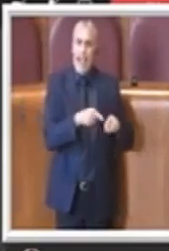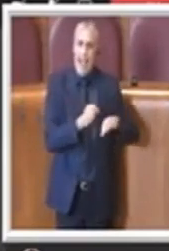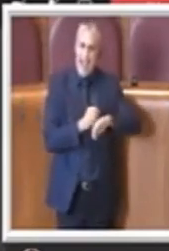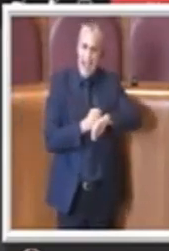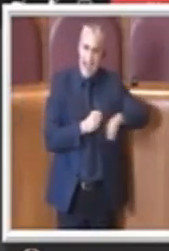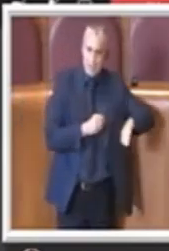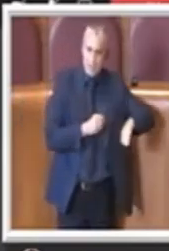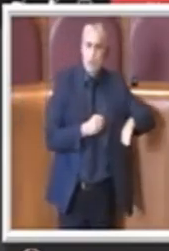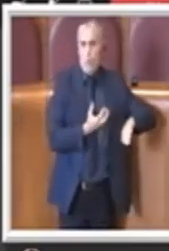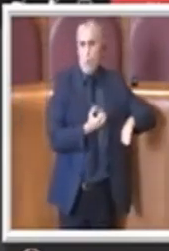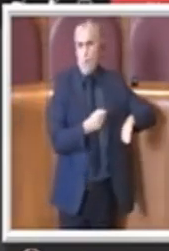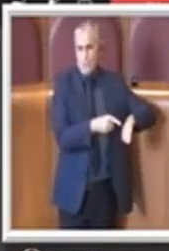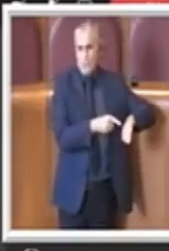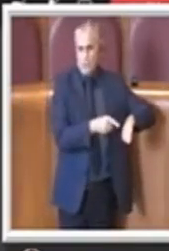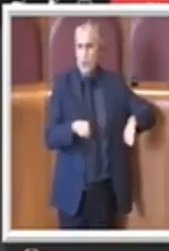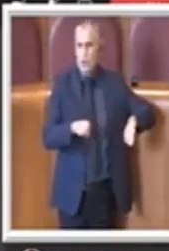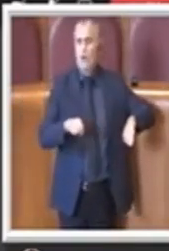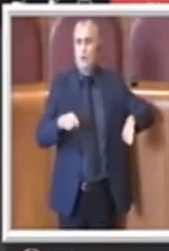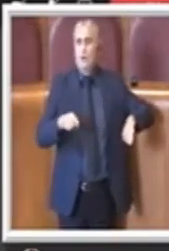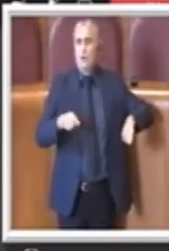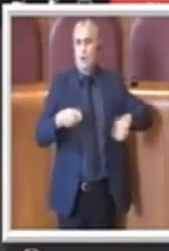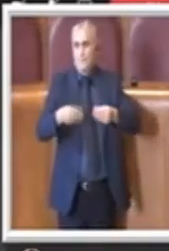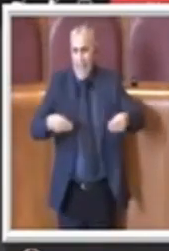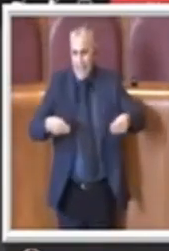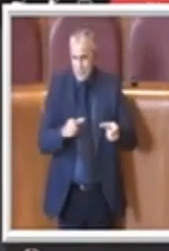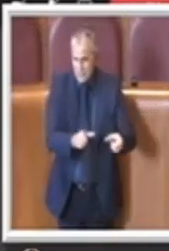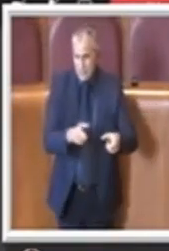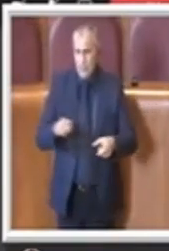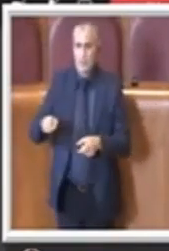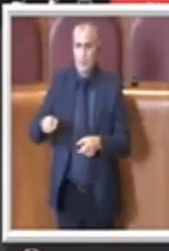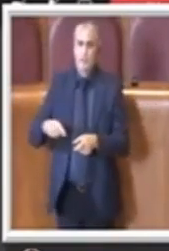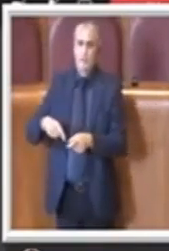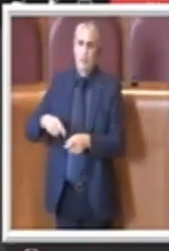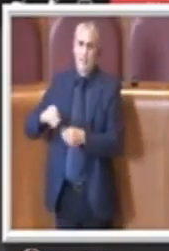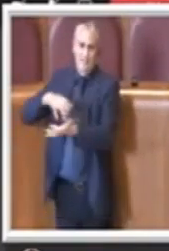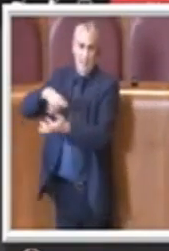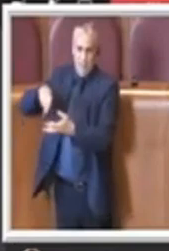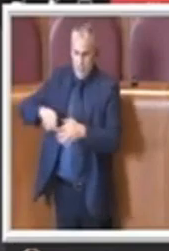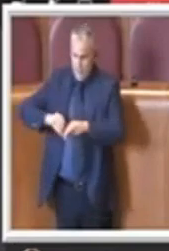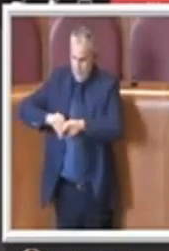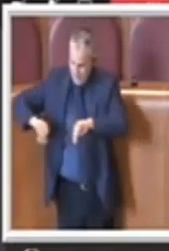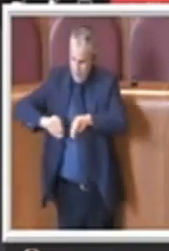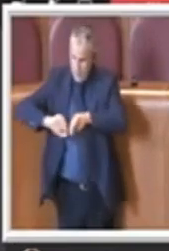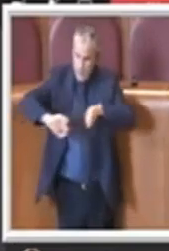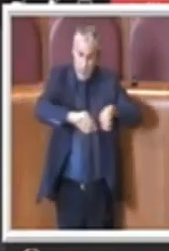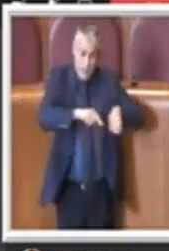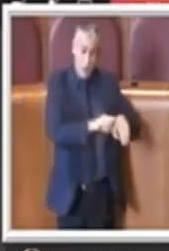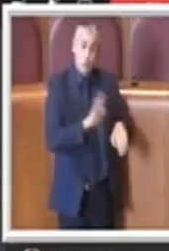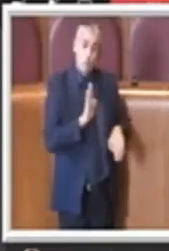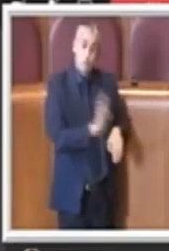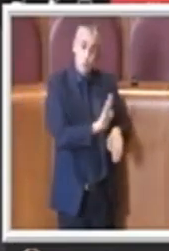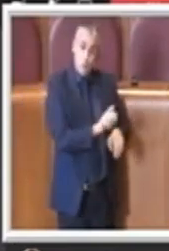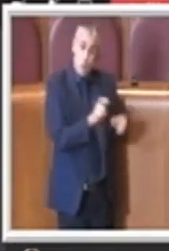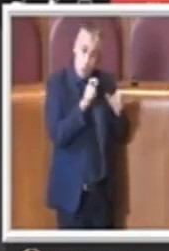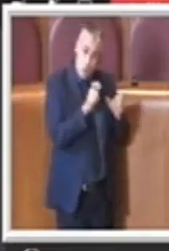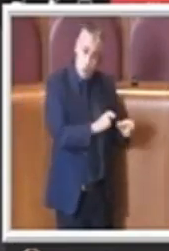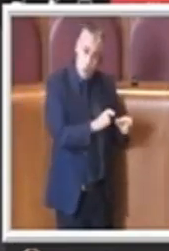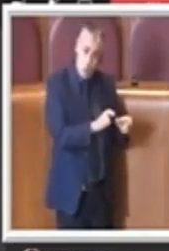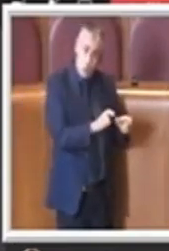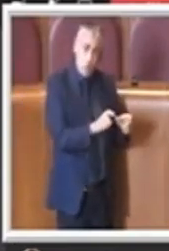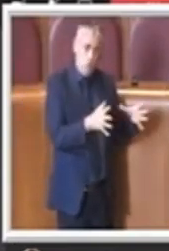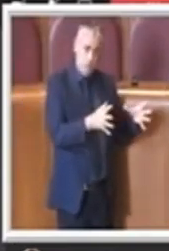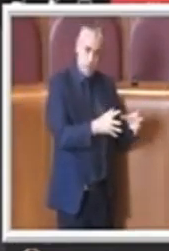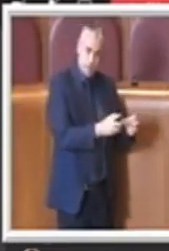tutto il resto è tra avere degli impianti di trattamento dell'organico ti fa a risolvere buona